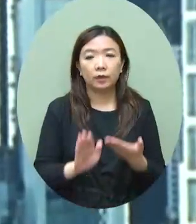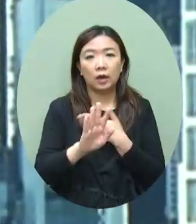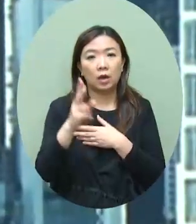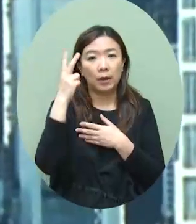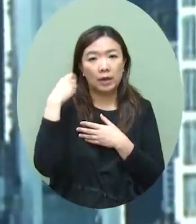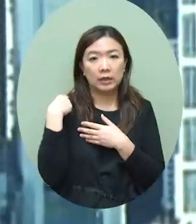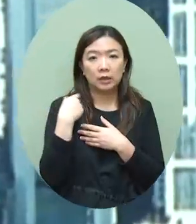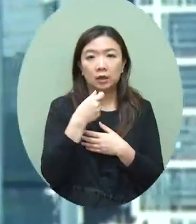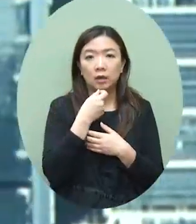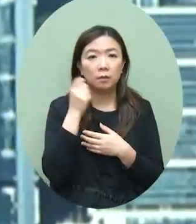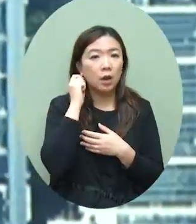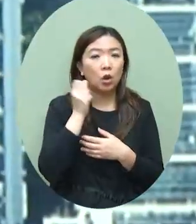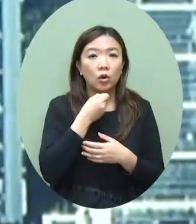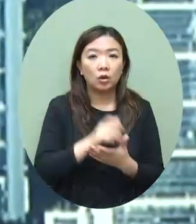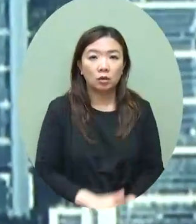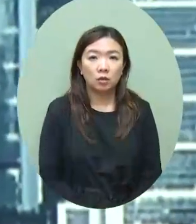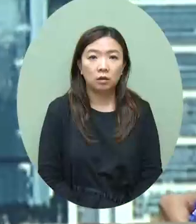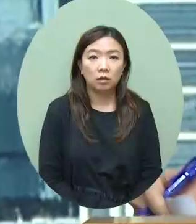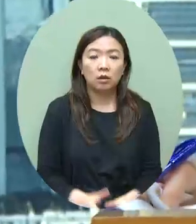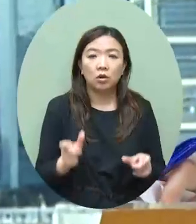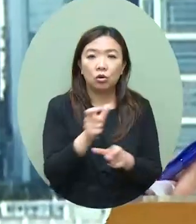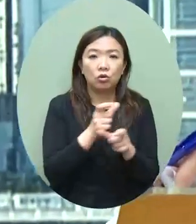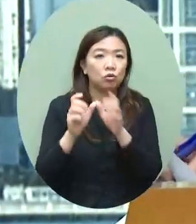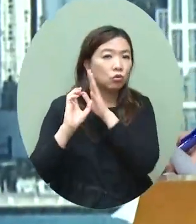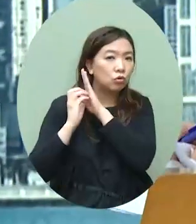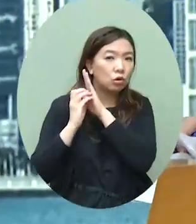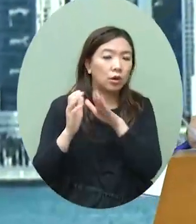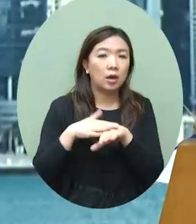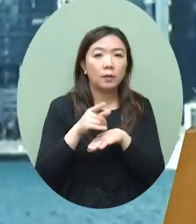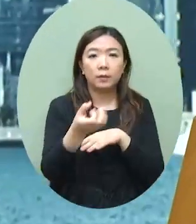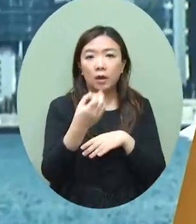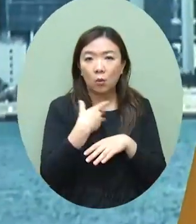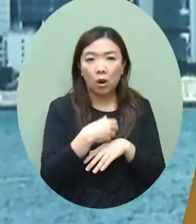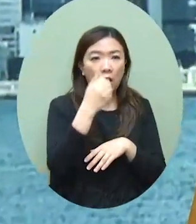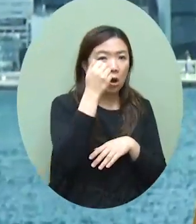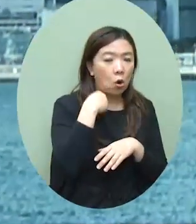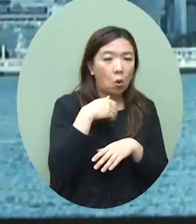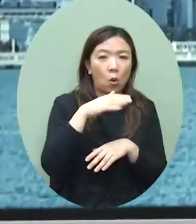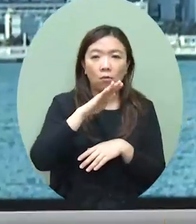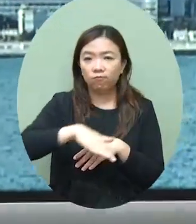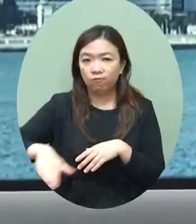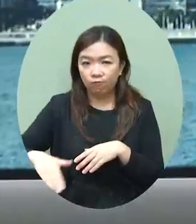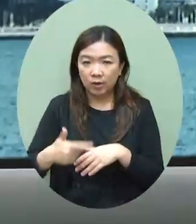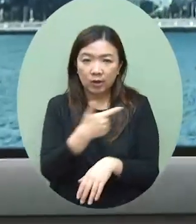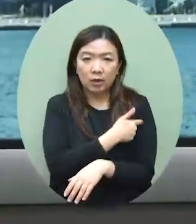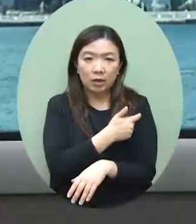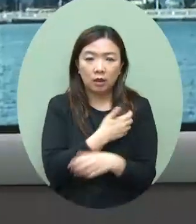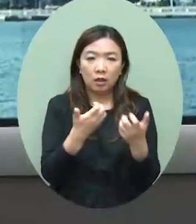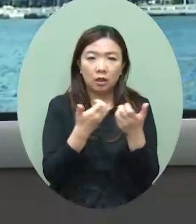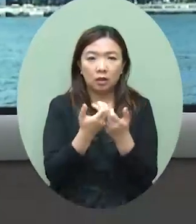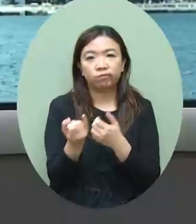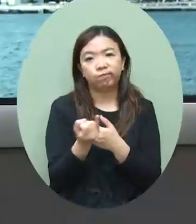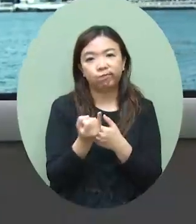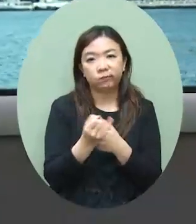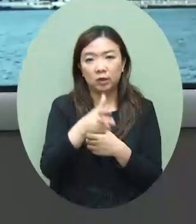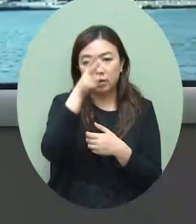記者。 林太，呢個好商台。咁頭先你提到就話1長1幼嘅疫苗接種唔係好理想啦。咁政府會唔